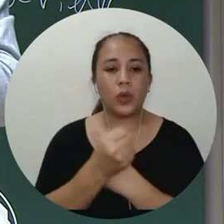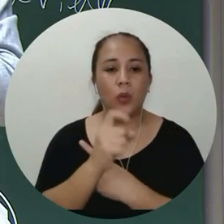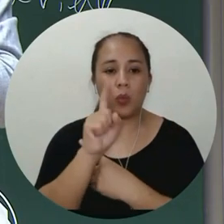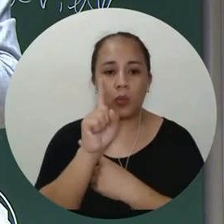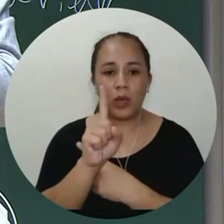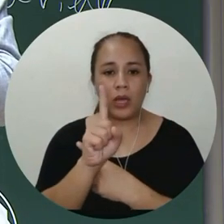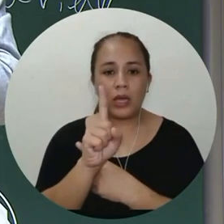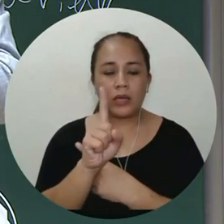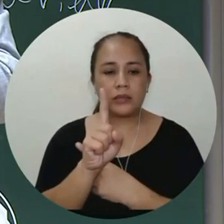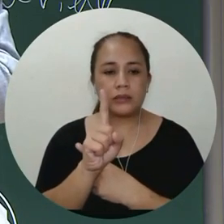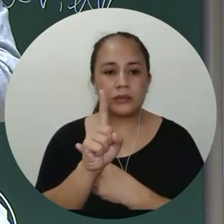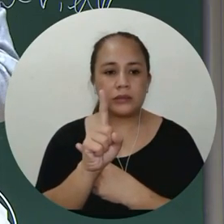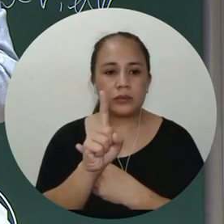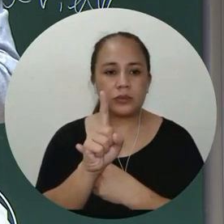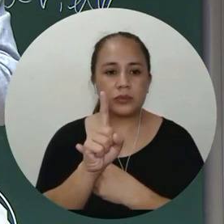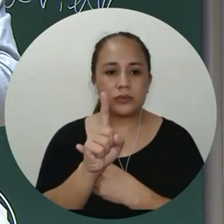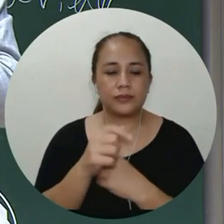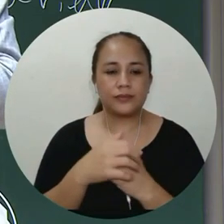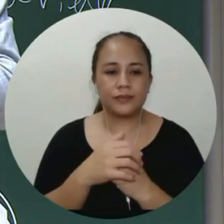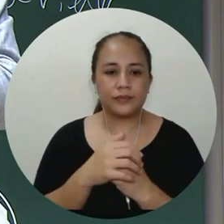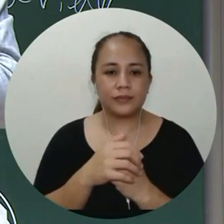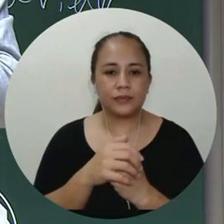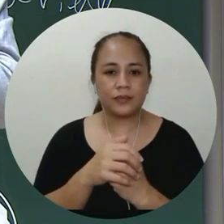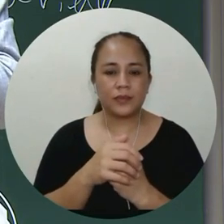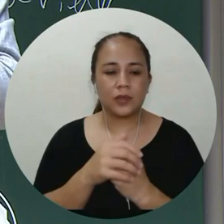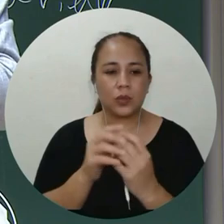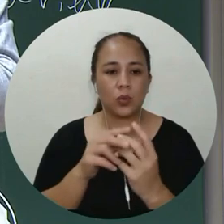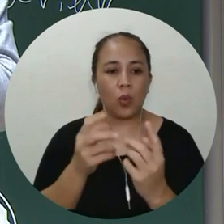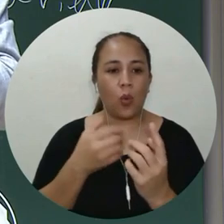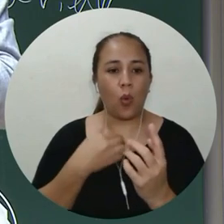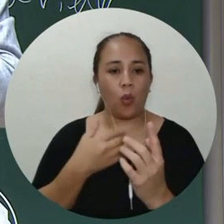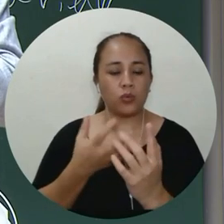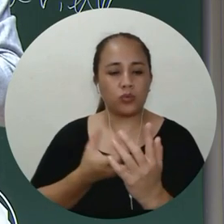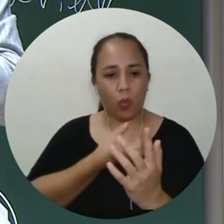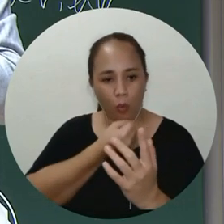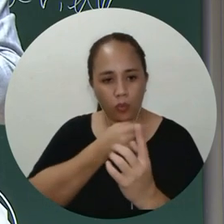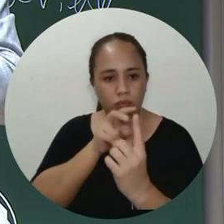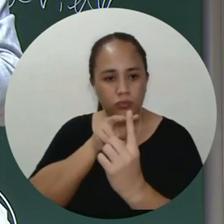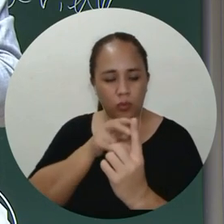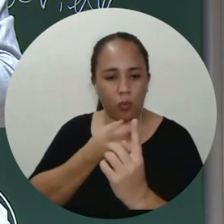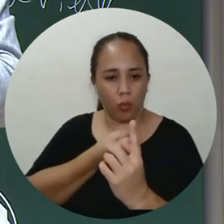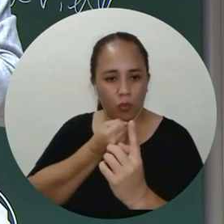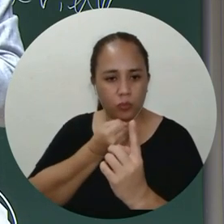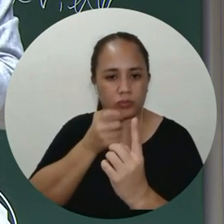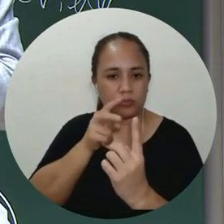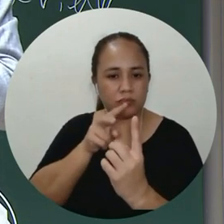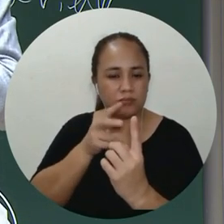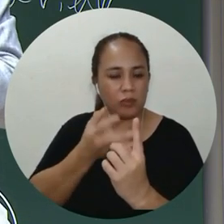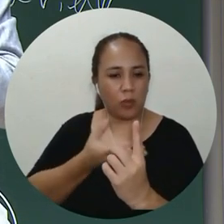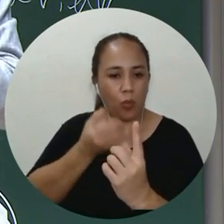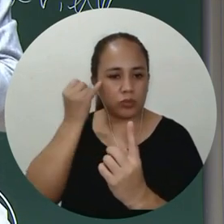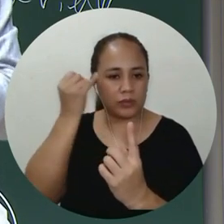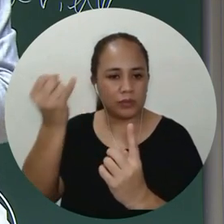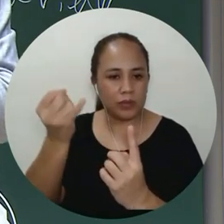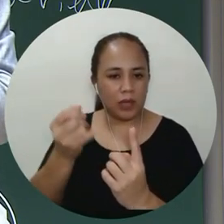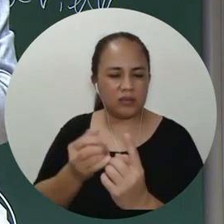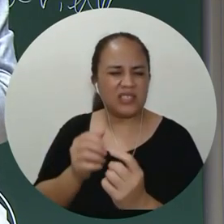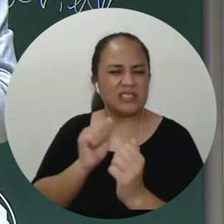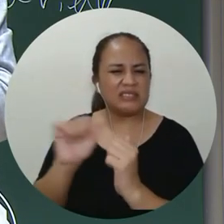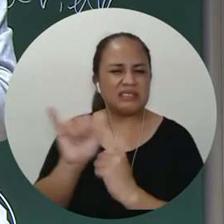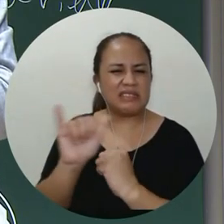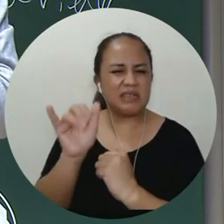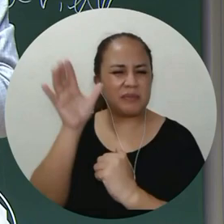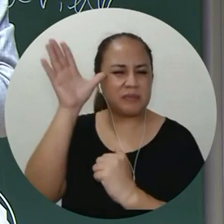set in their own subjective and fixed ideas. 고집이 센 사람. Someone who's stubborn. 자기 생각에 잡혀 있는 사람. Someone who